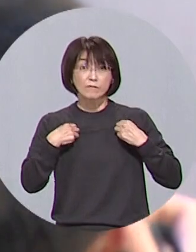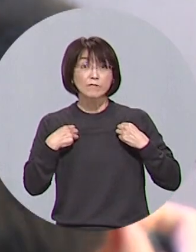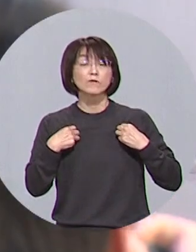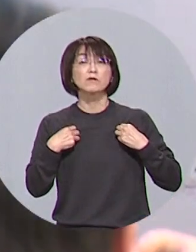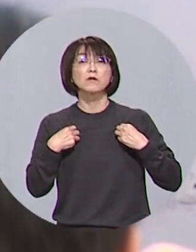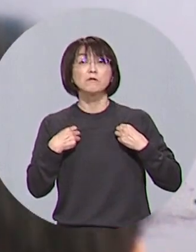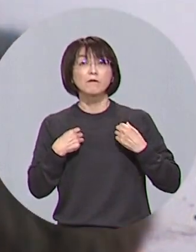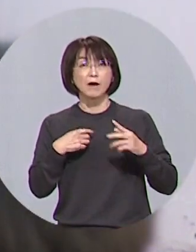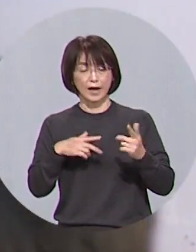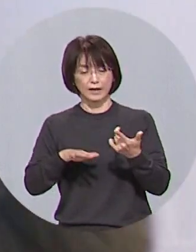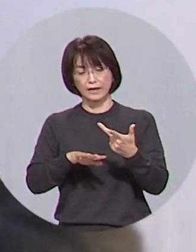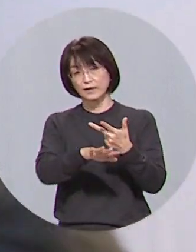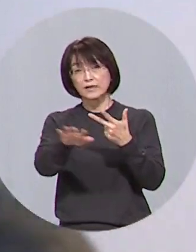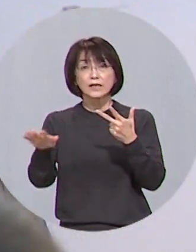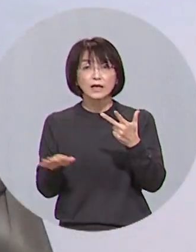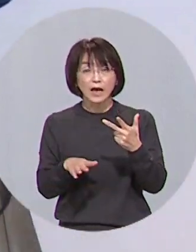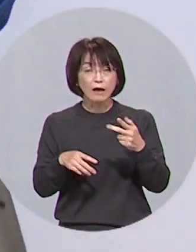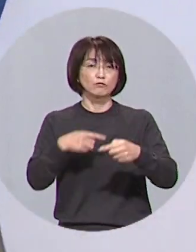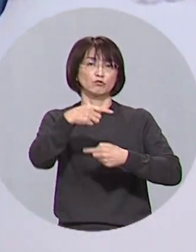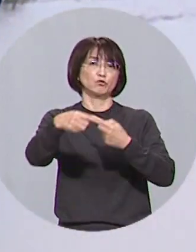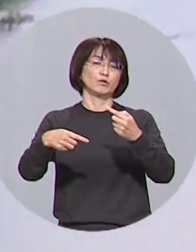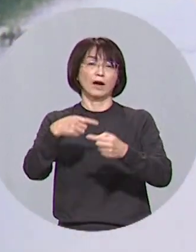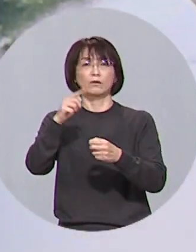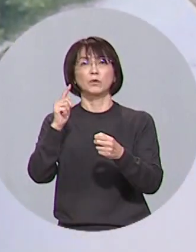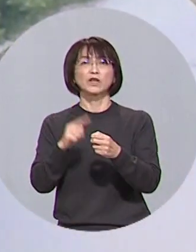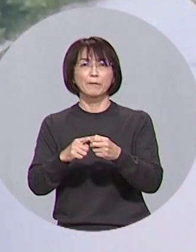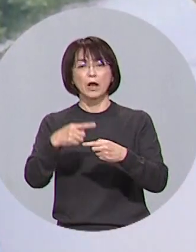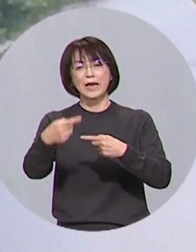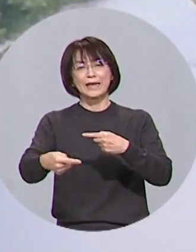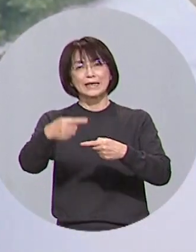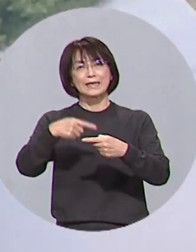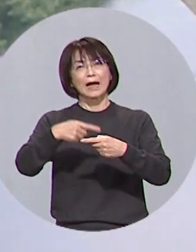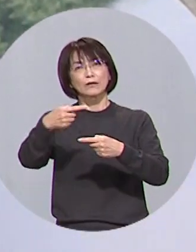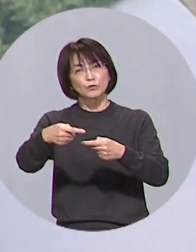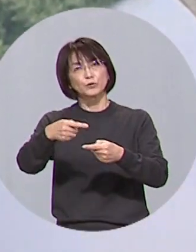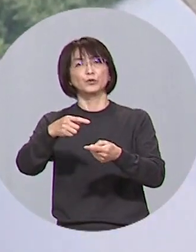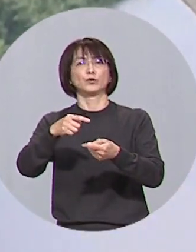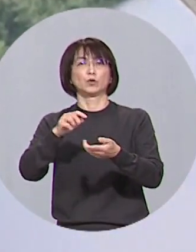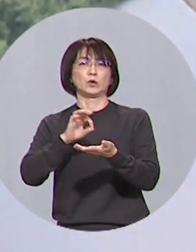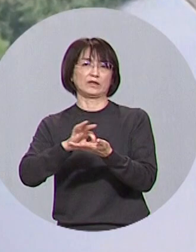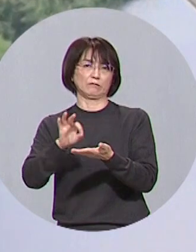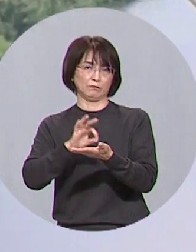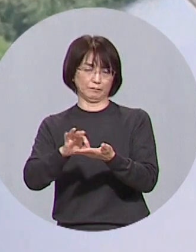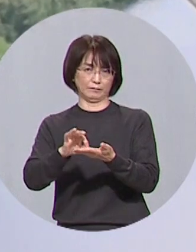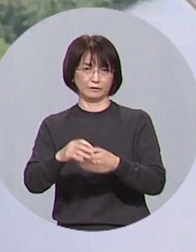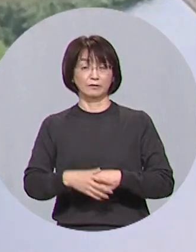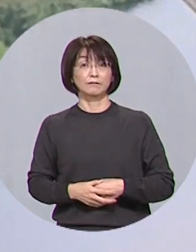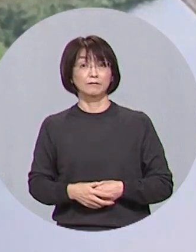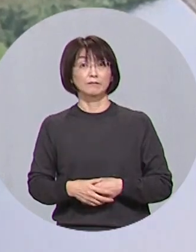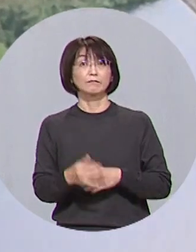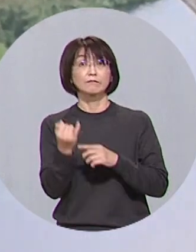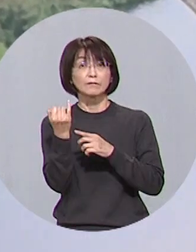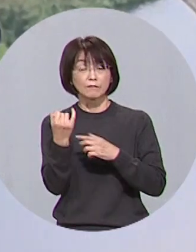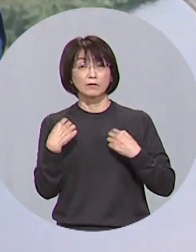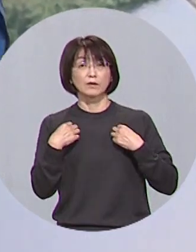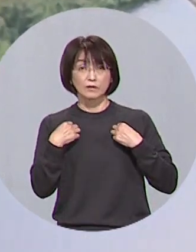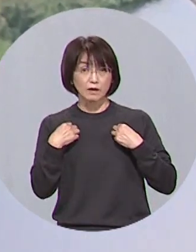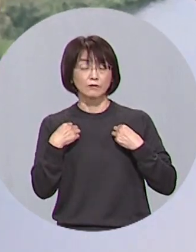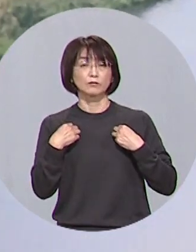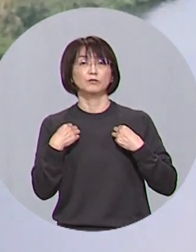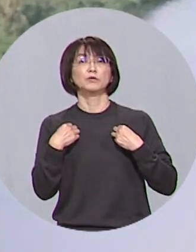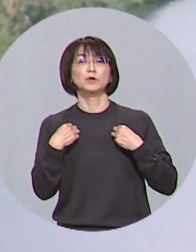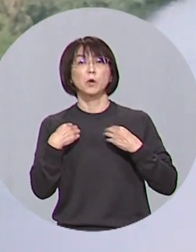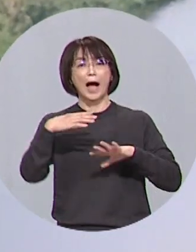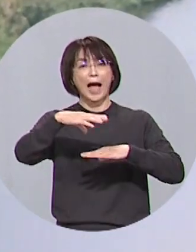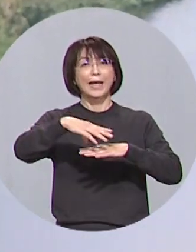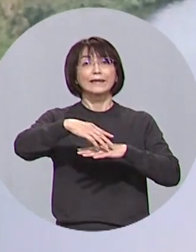利用を身近に感じてもらうため、リサイクル素材や古着が活用されています。松井さんが着ているのはテント生地をア